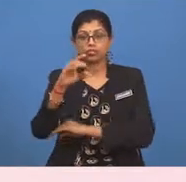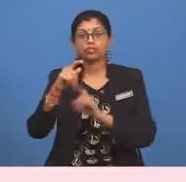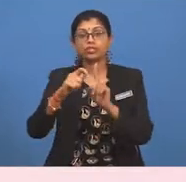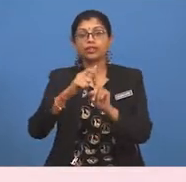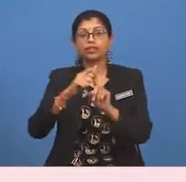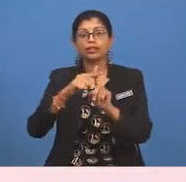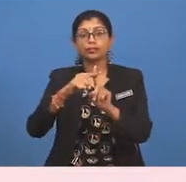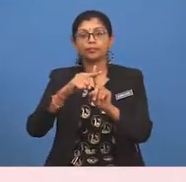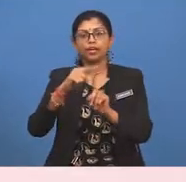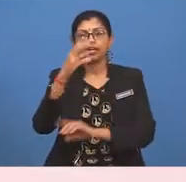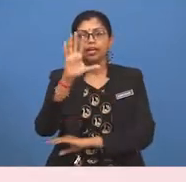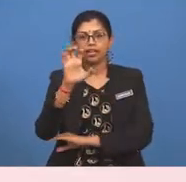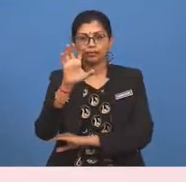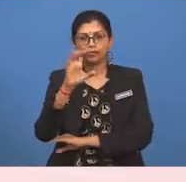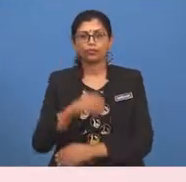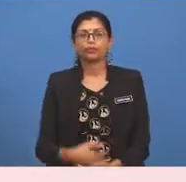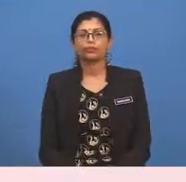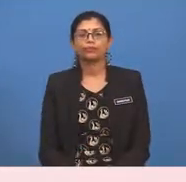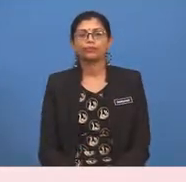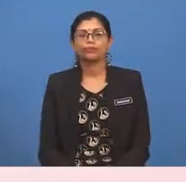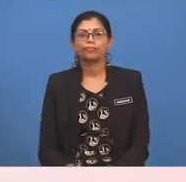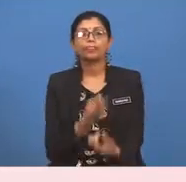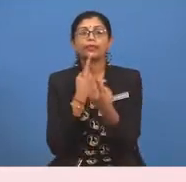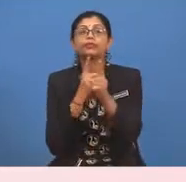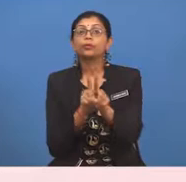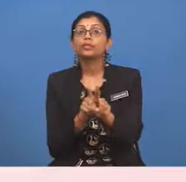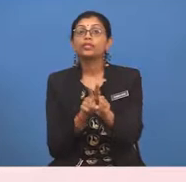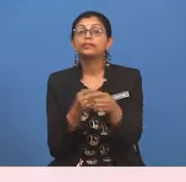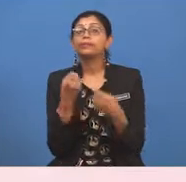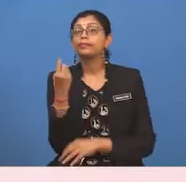50%. Maka jawapannya adalah